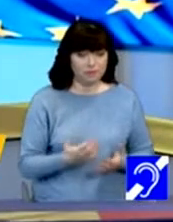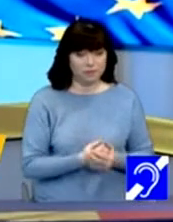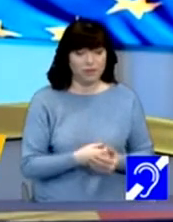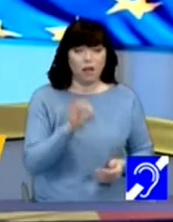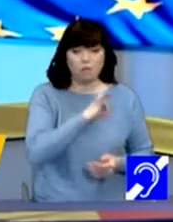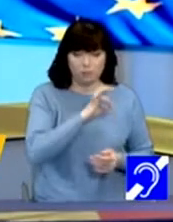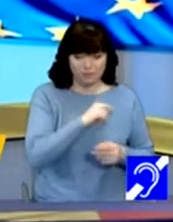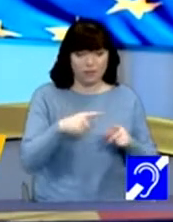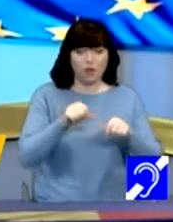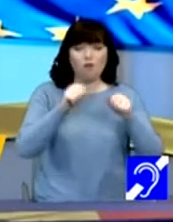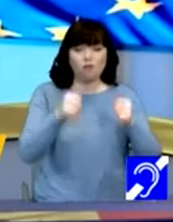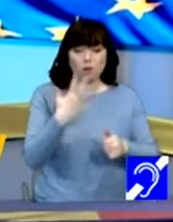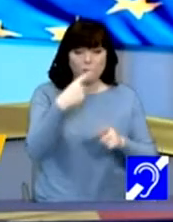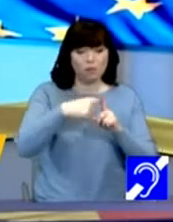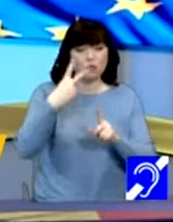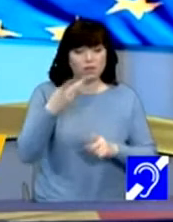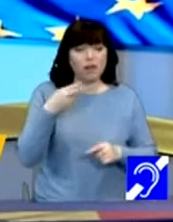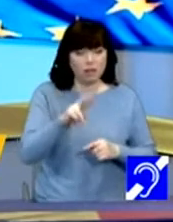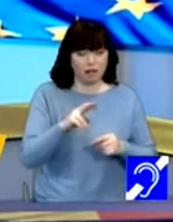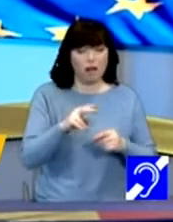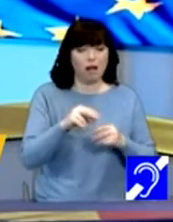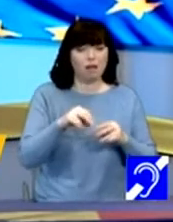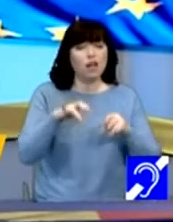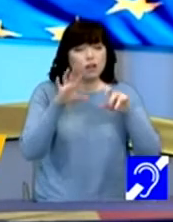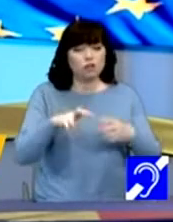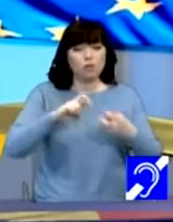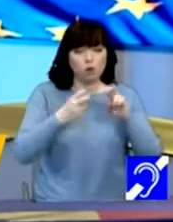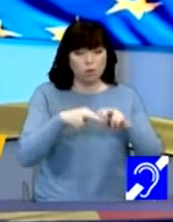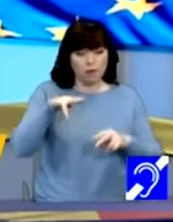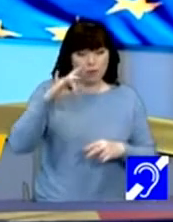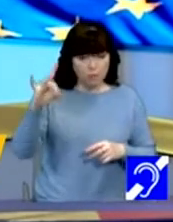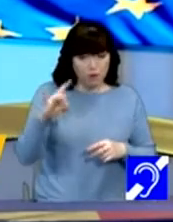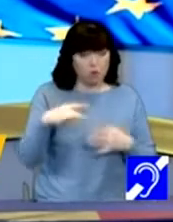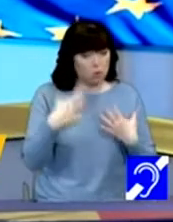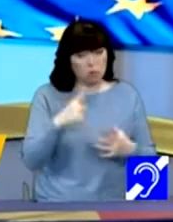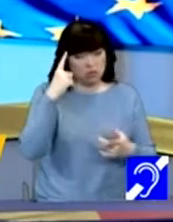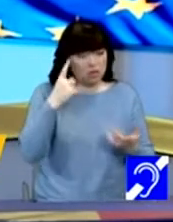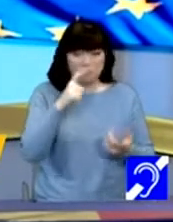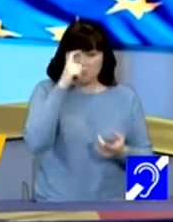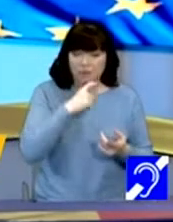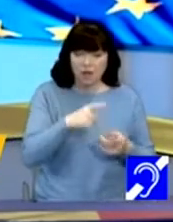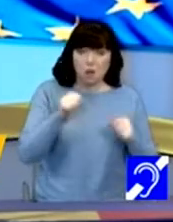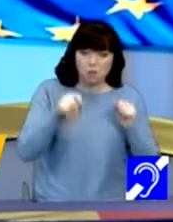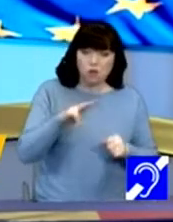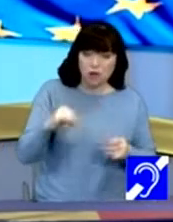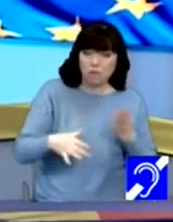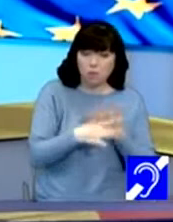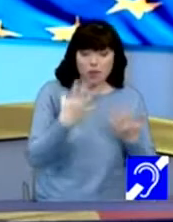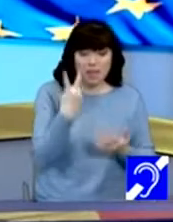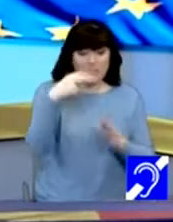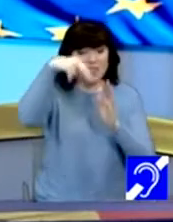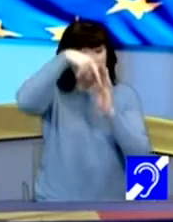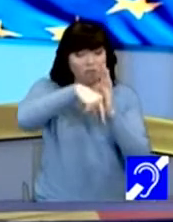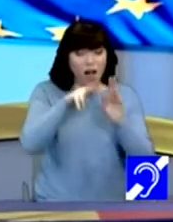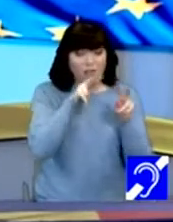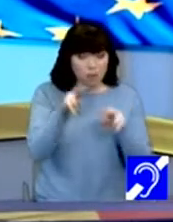Eficiența formatului de negocieri 5+2 pentru reglementarea diferendului transnistrian este pusă la îndoială în condițiile în care doi dintre mediatori se află